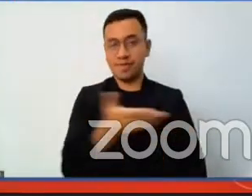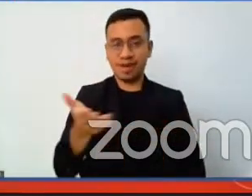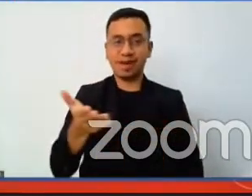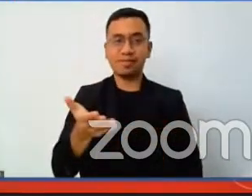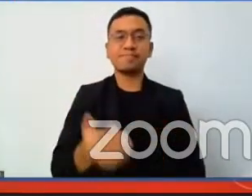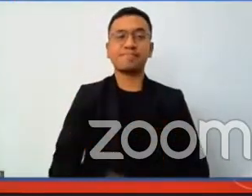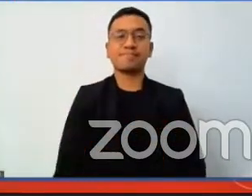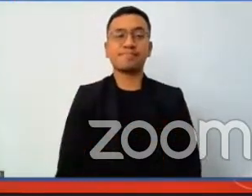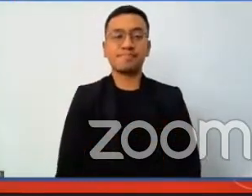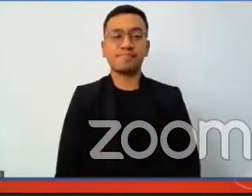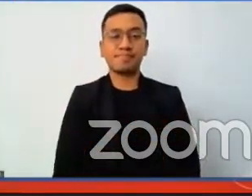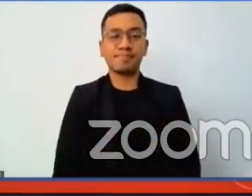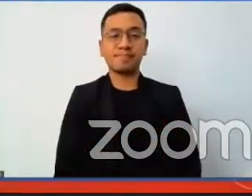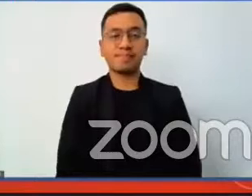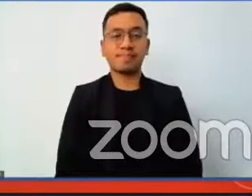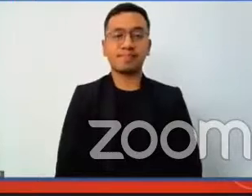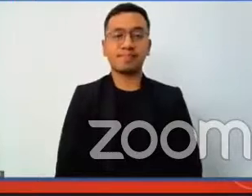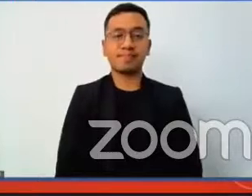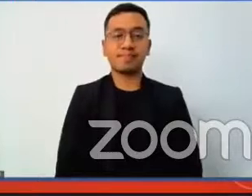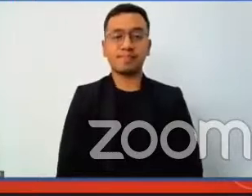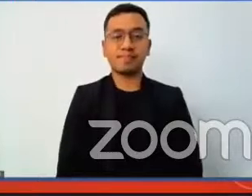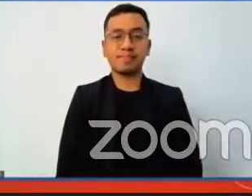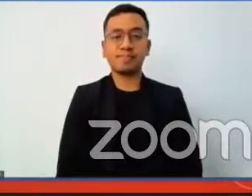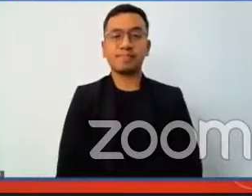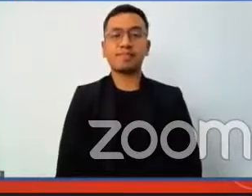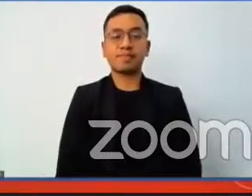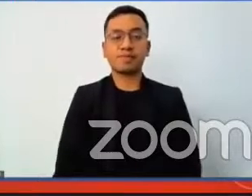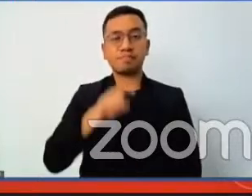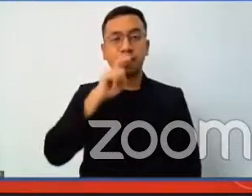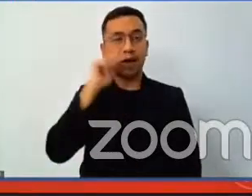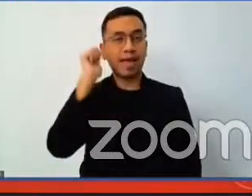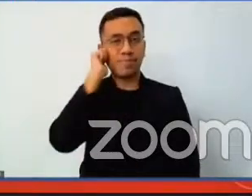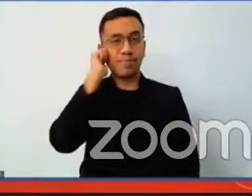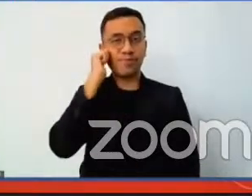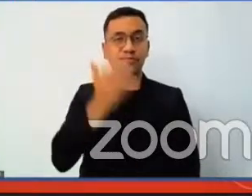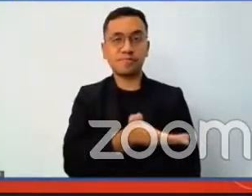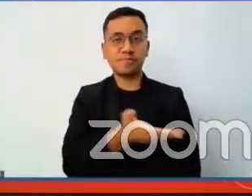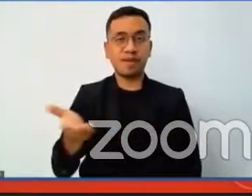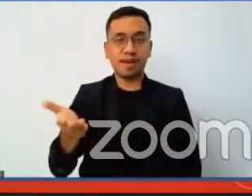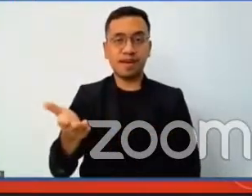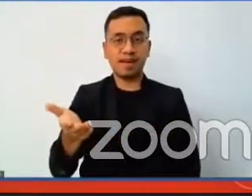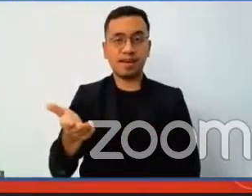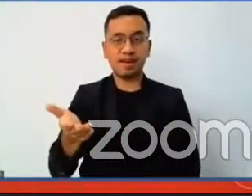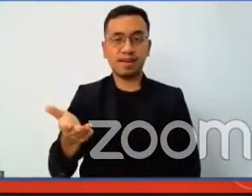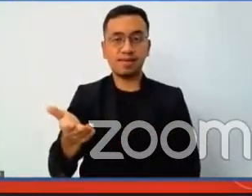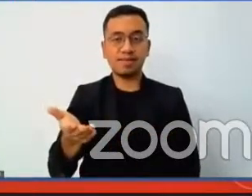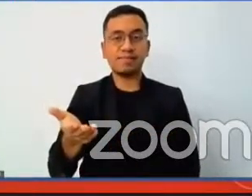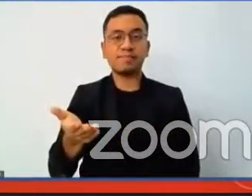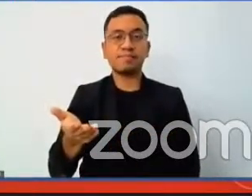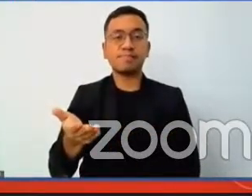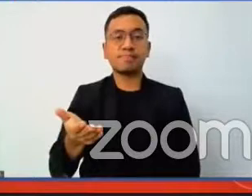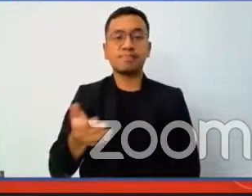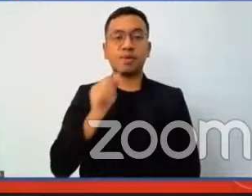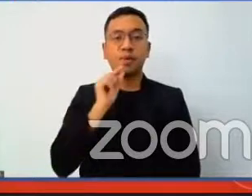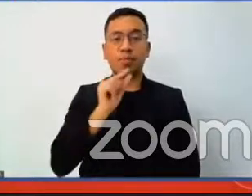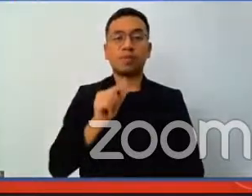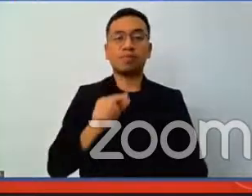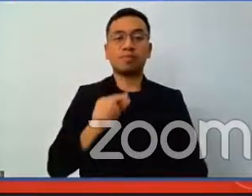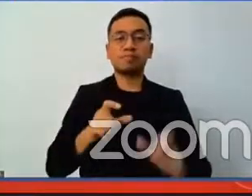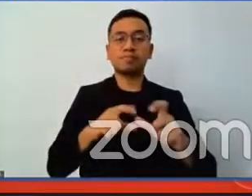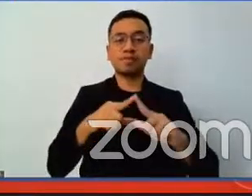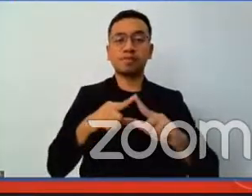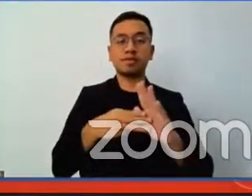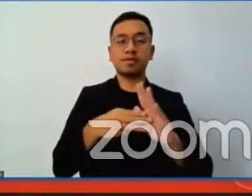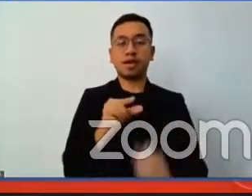berada. Kepada Bapak Ibu yang saya hormati, khususnya Bapak Samuel A.